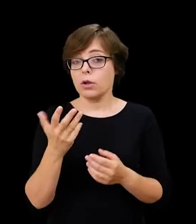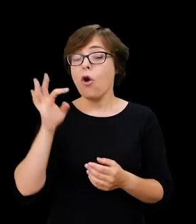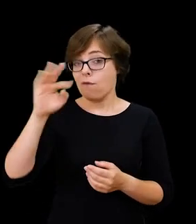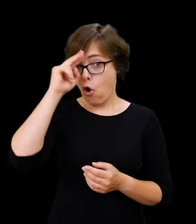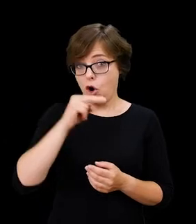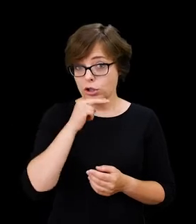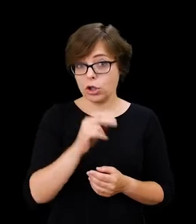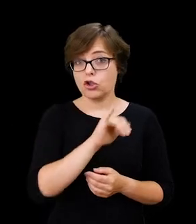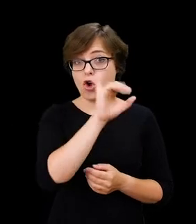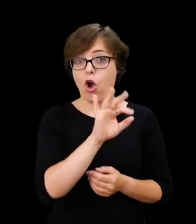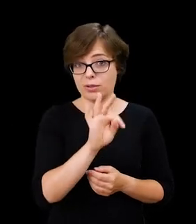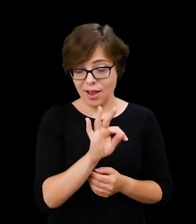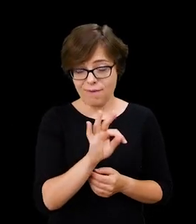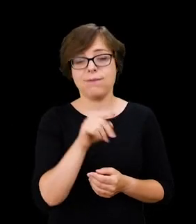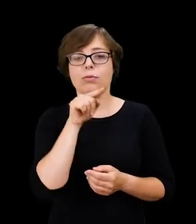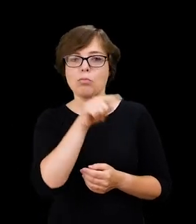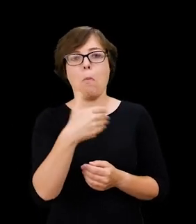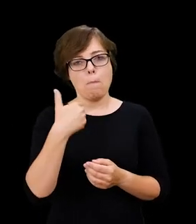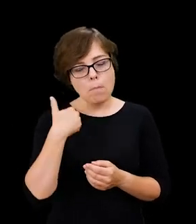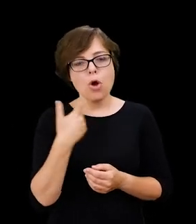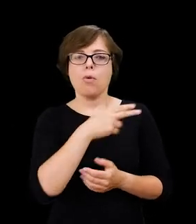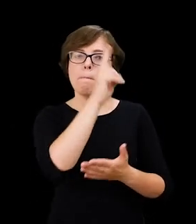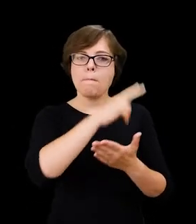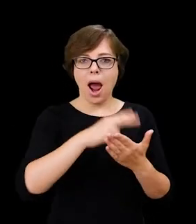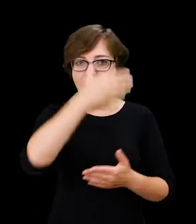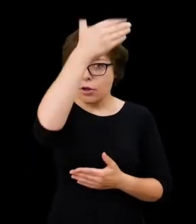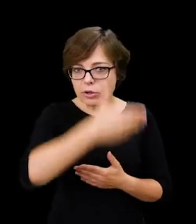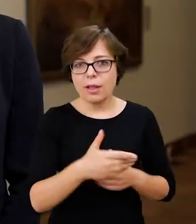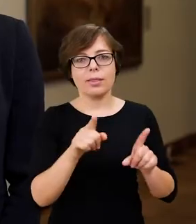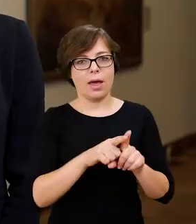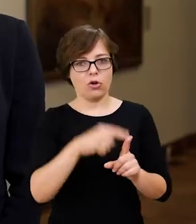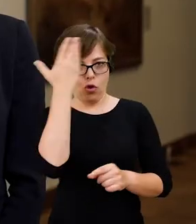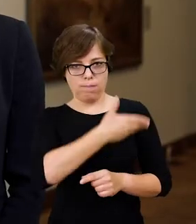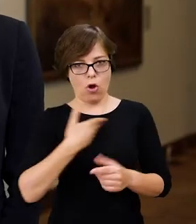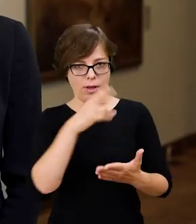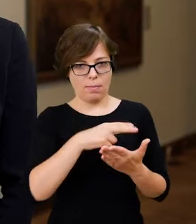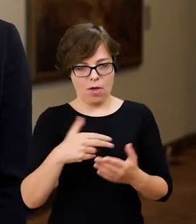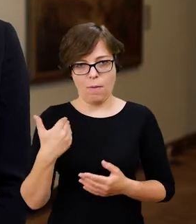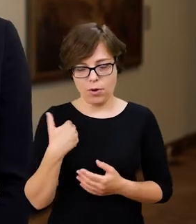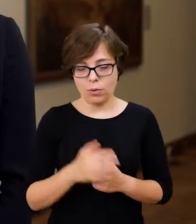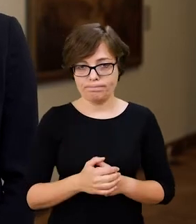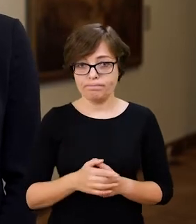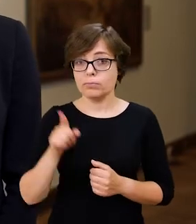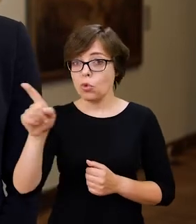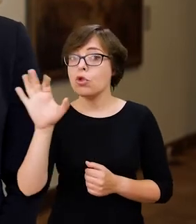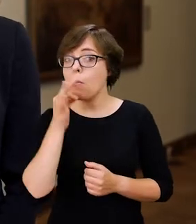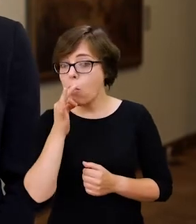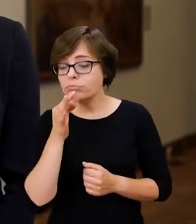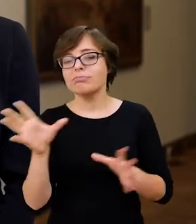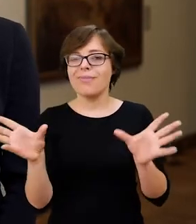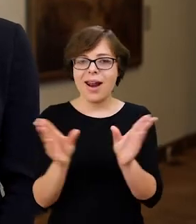ojciec Józef był malarzem ściennym i portrecistą. Młoda malarka podróżowała